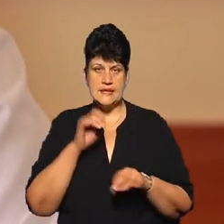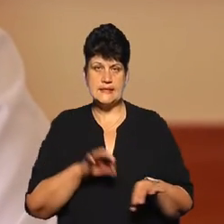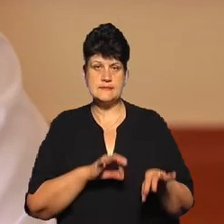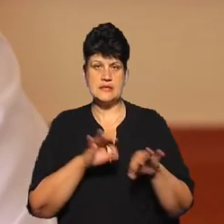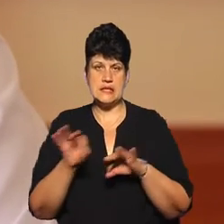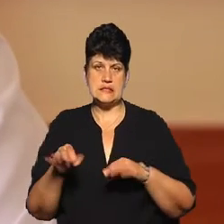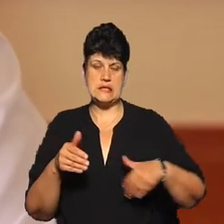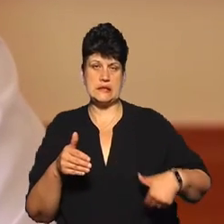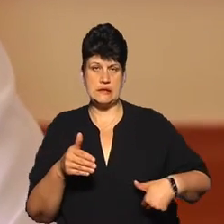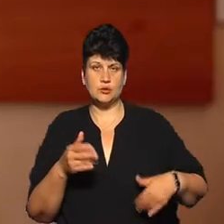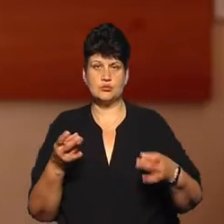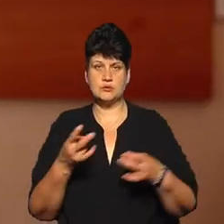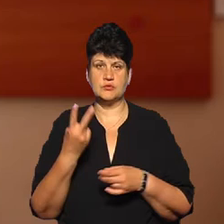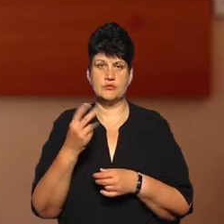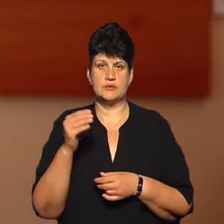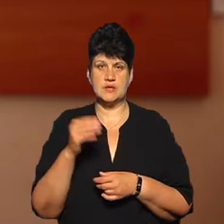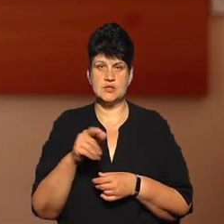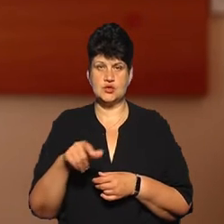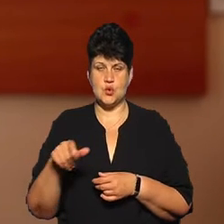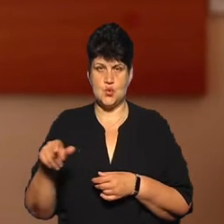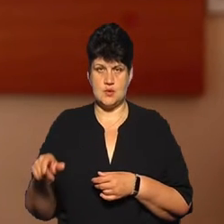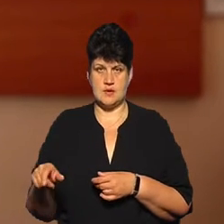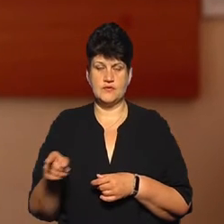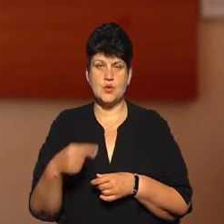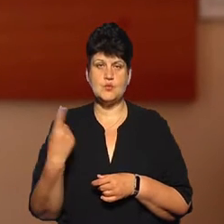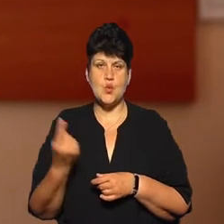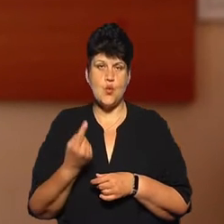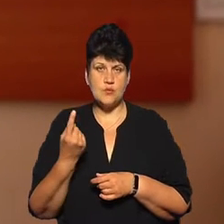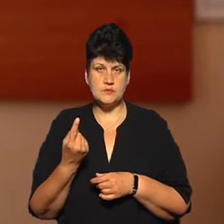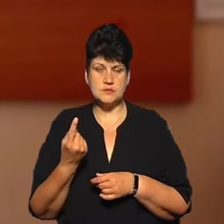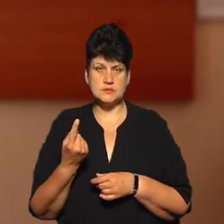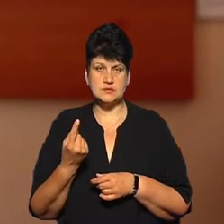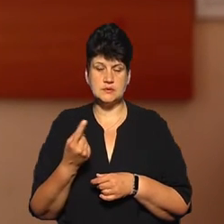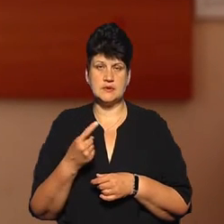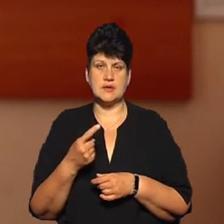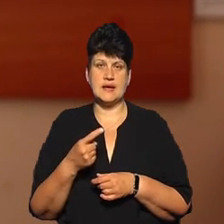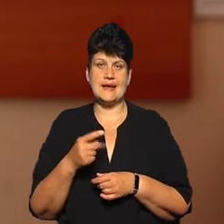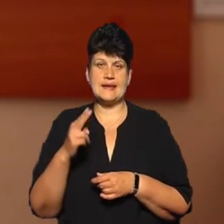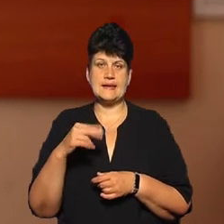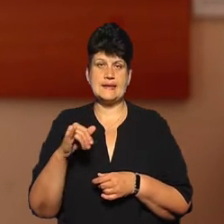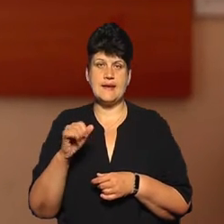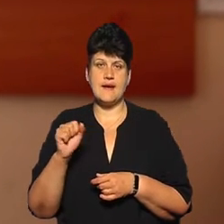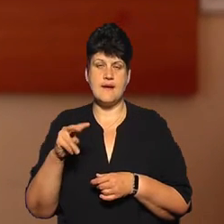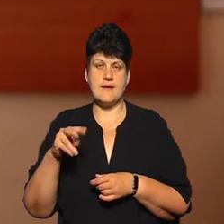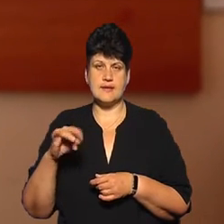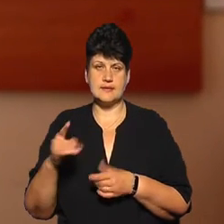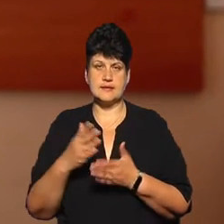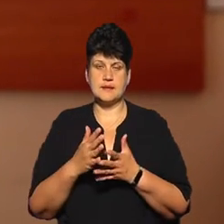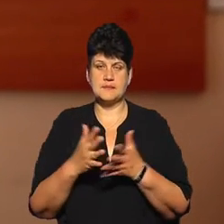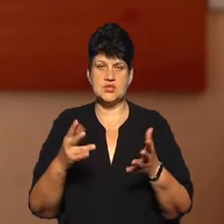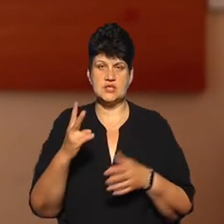майже 2000 людей. В Тернопільській області на хронічному гемодіалізі знаходиться більше 200